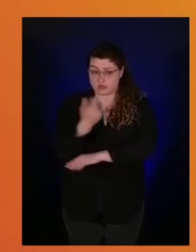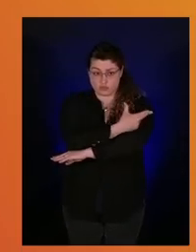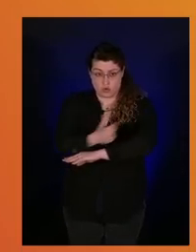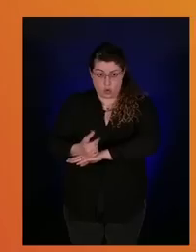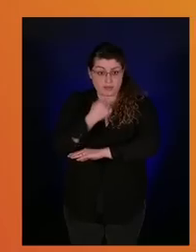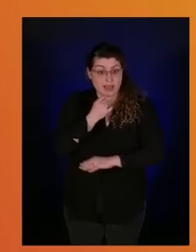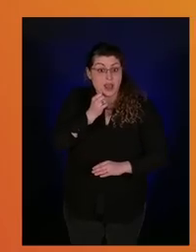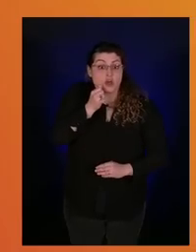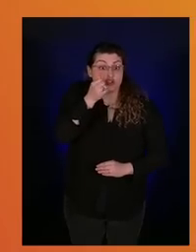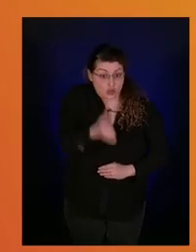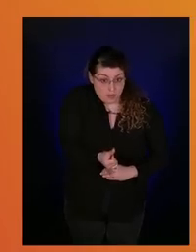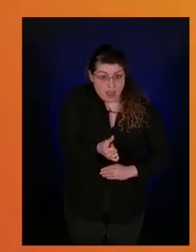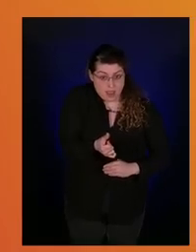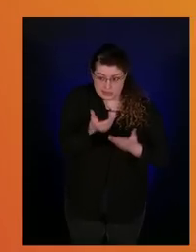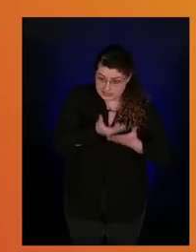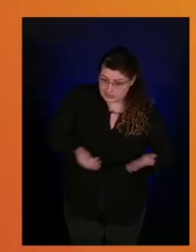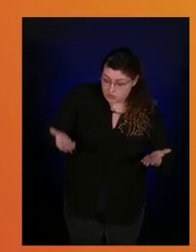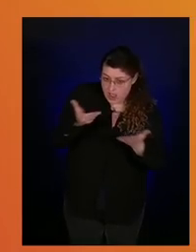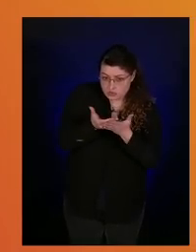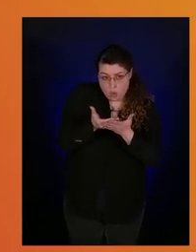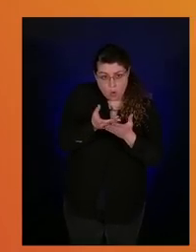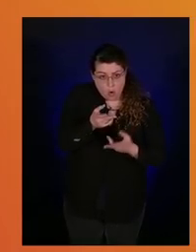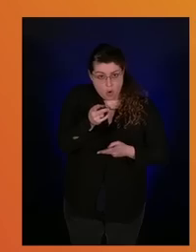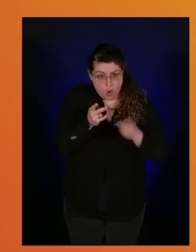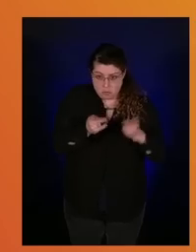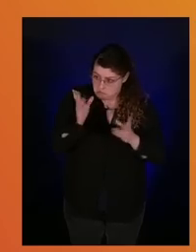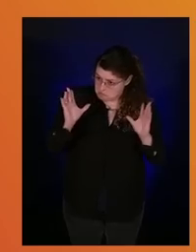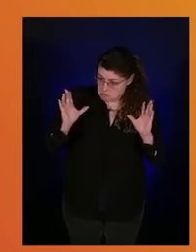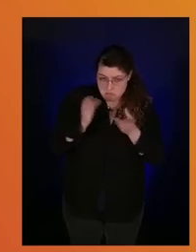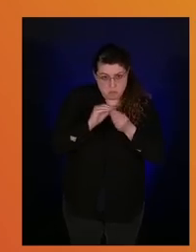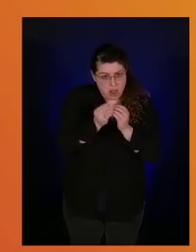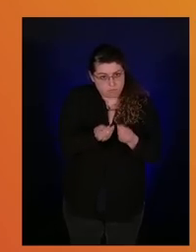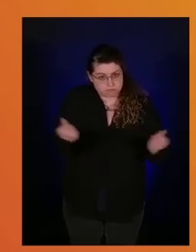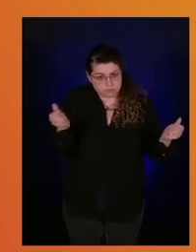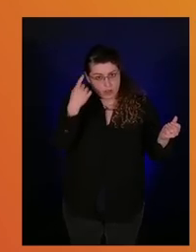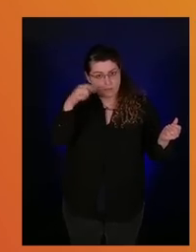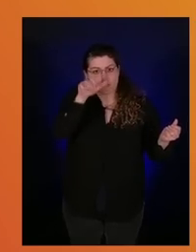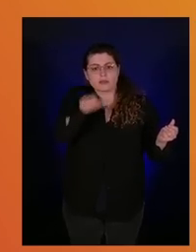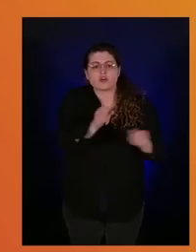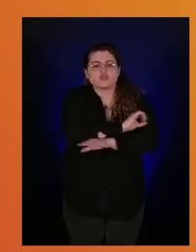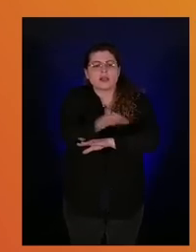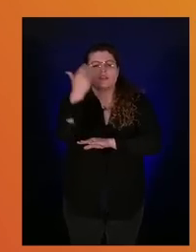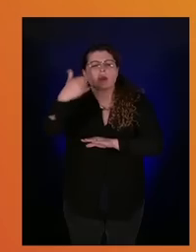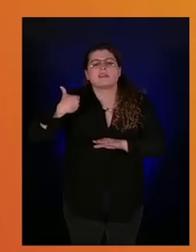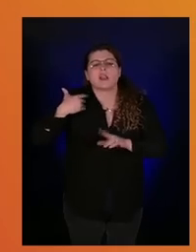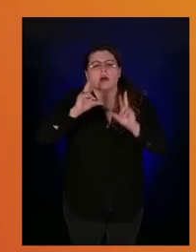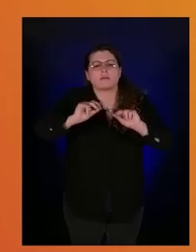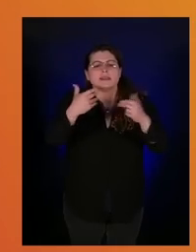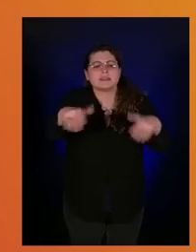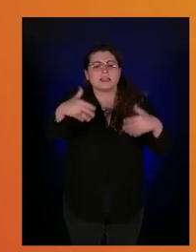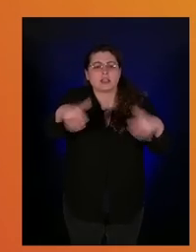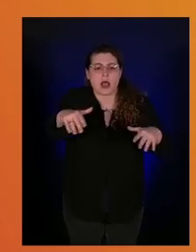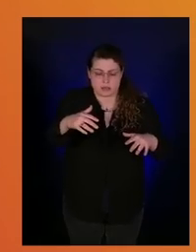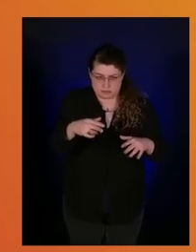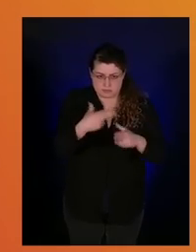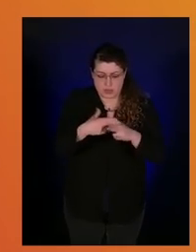on aura la situation qui sera très sans doute réglée pour le camarade de journaliste qui a été évoqué tout à l'heure, en l'occurrence